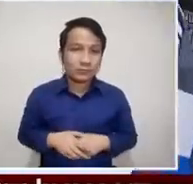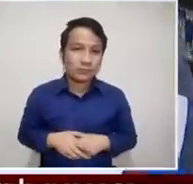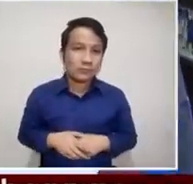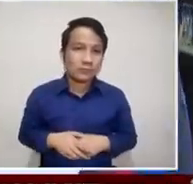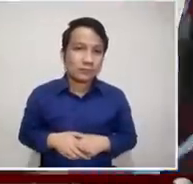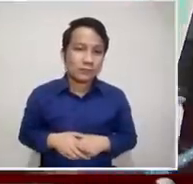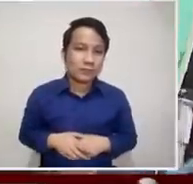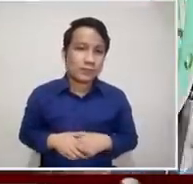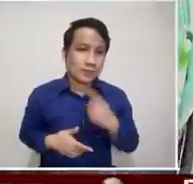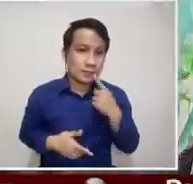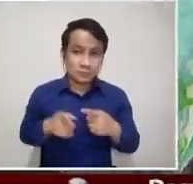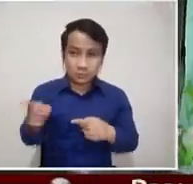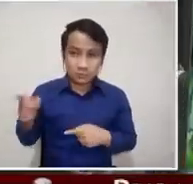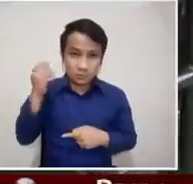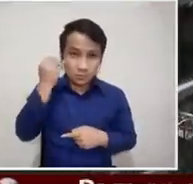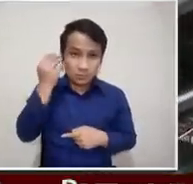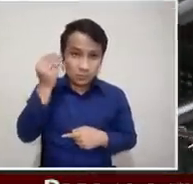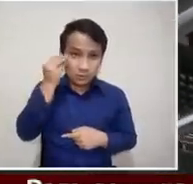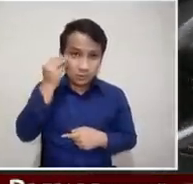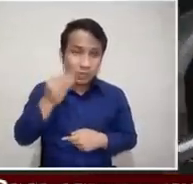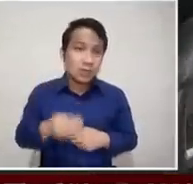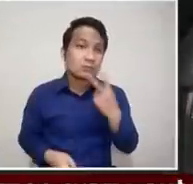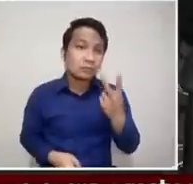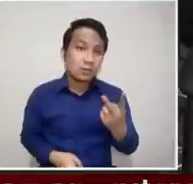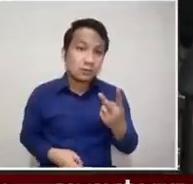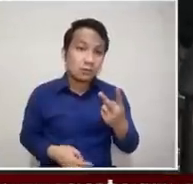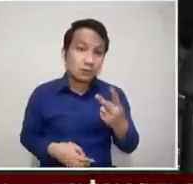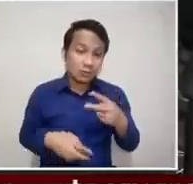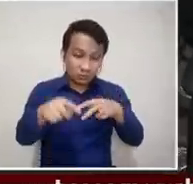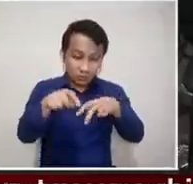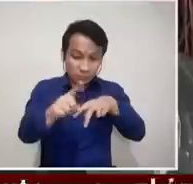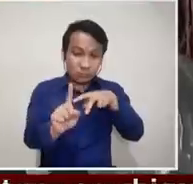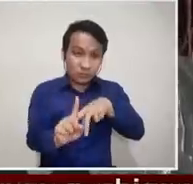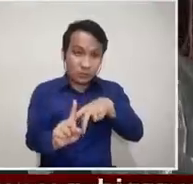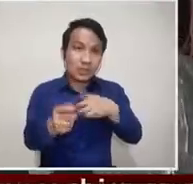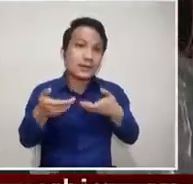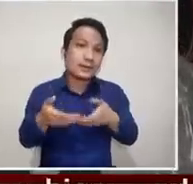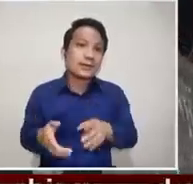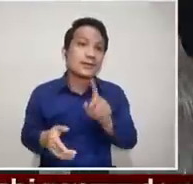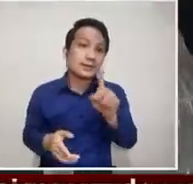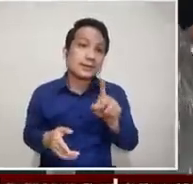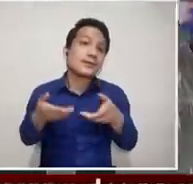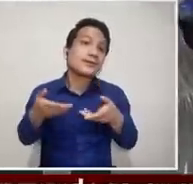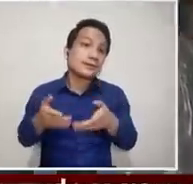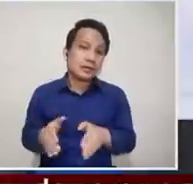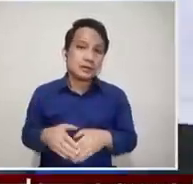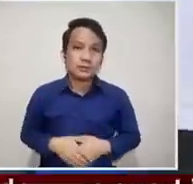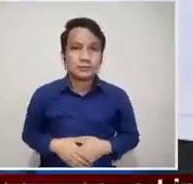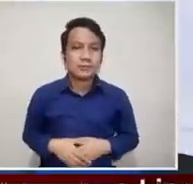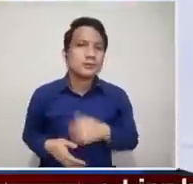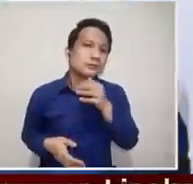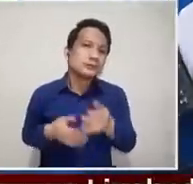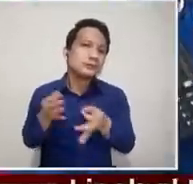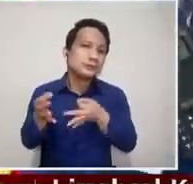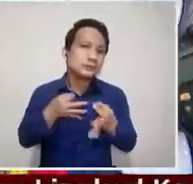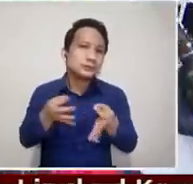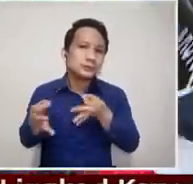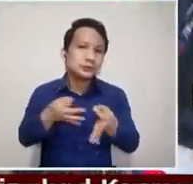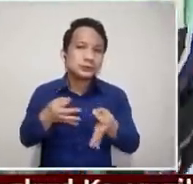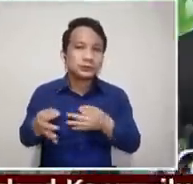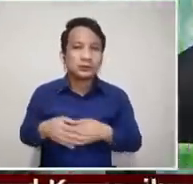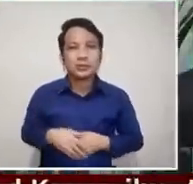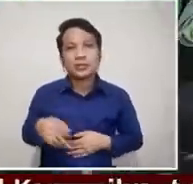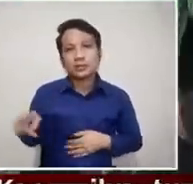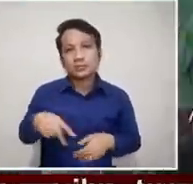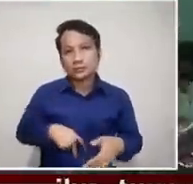Si John Michael na dalawa pa ang sakay gayong isa lang ang pinapayagang pasahero, todo paliwanag. Buntis lang po kasi yun.